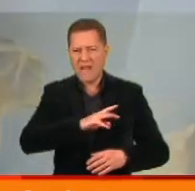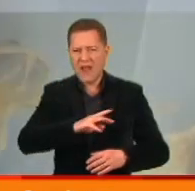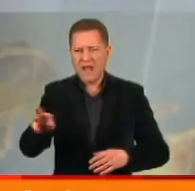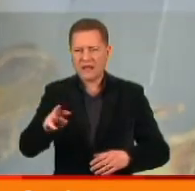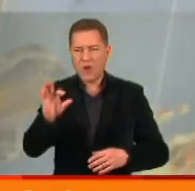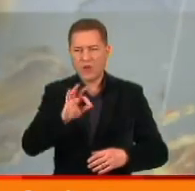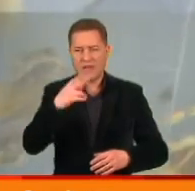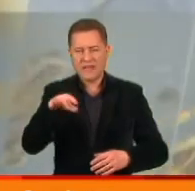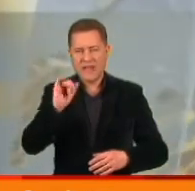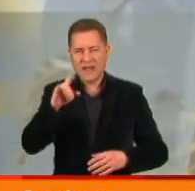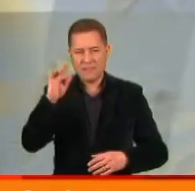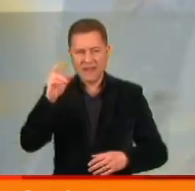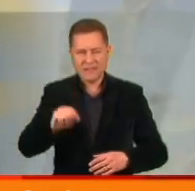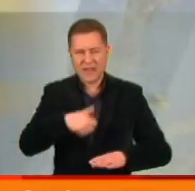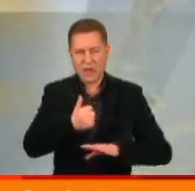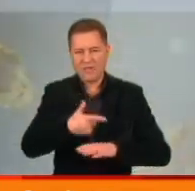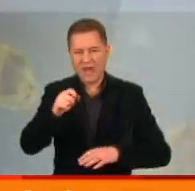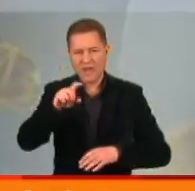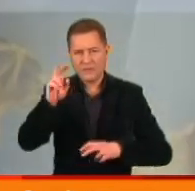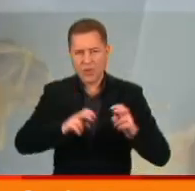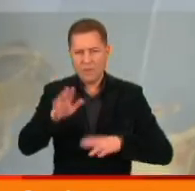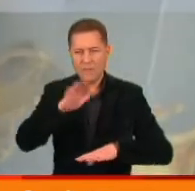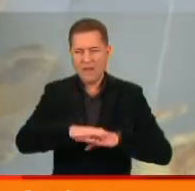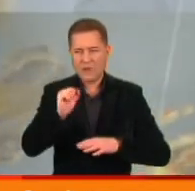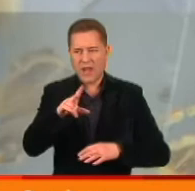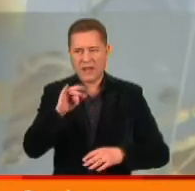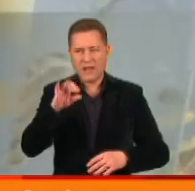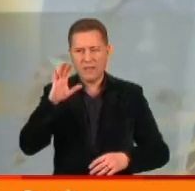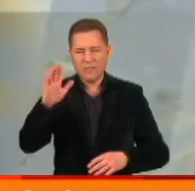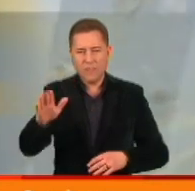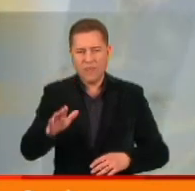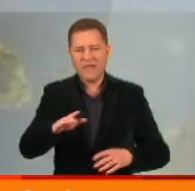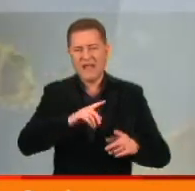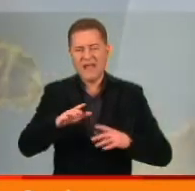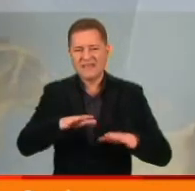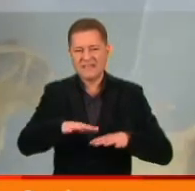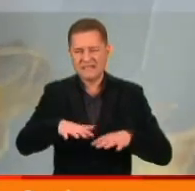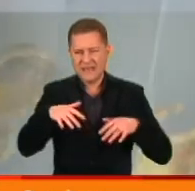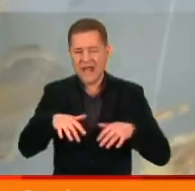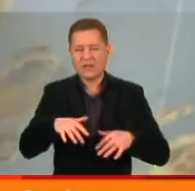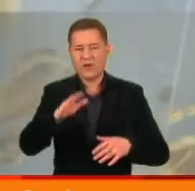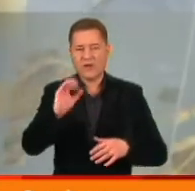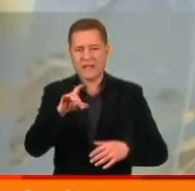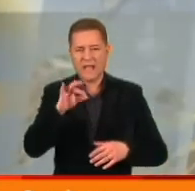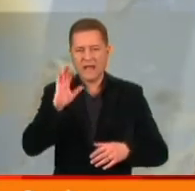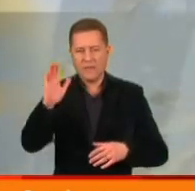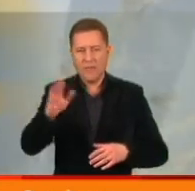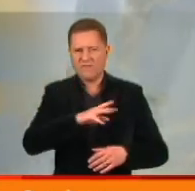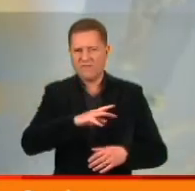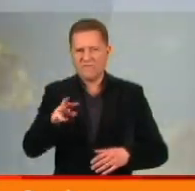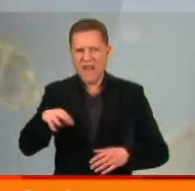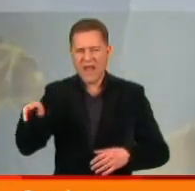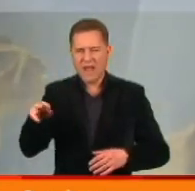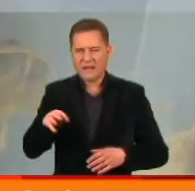Олег Дерипаска, голова «Газпромбанку» Андрій Акимов, сенатор Ради Федерації Сулейман Керимов, мільярдер